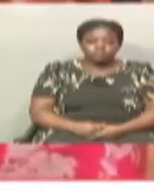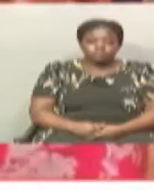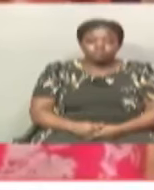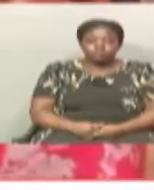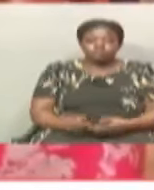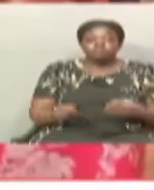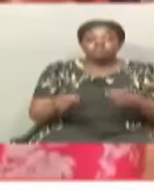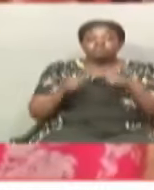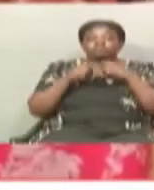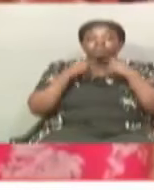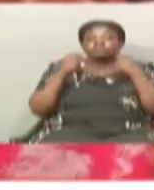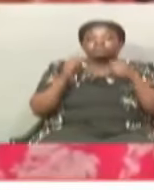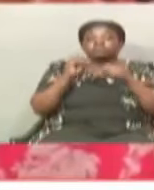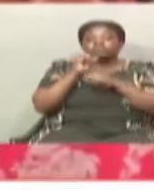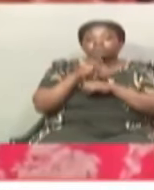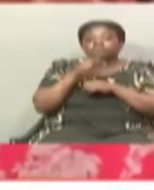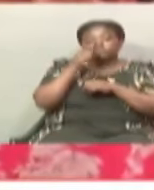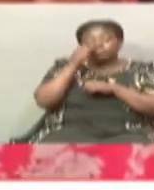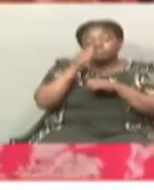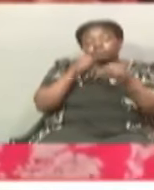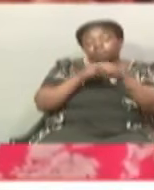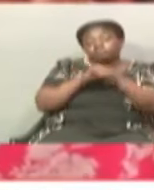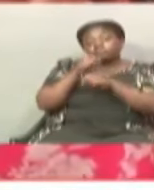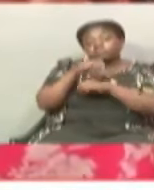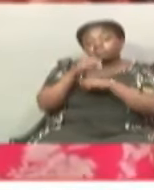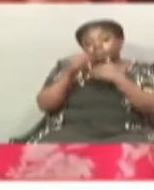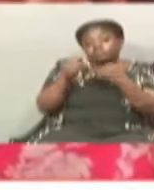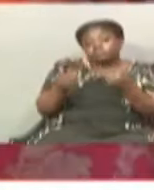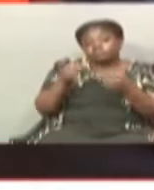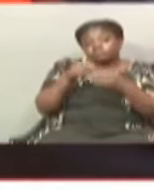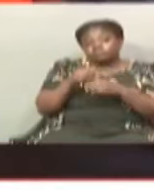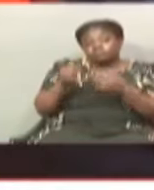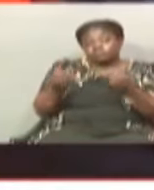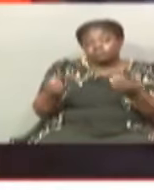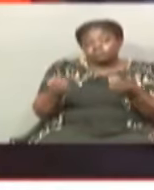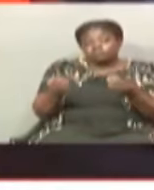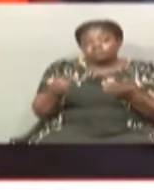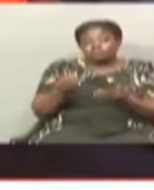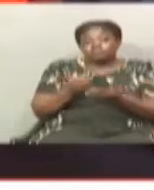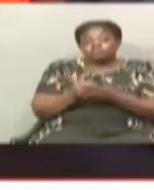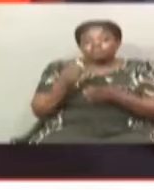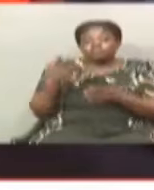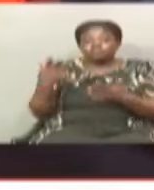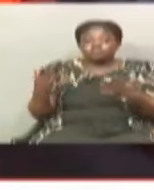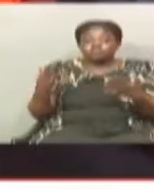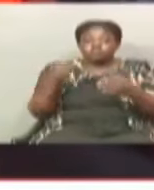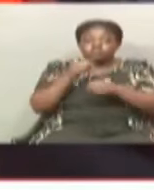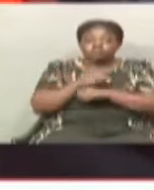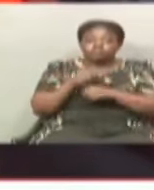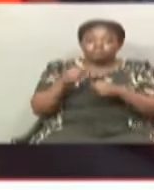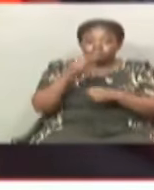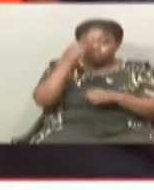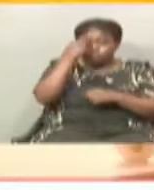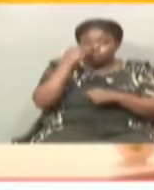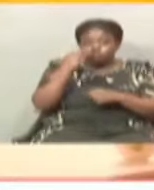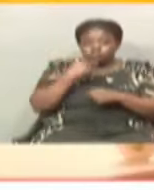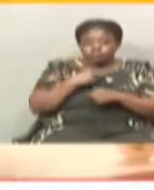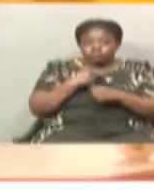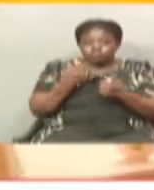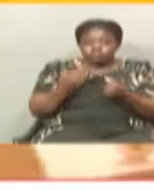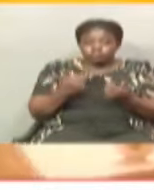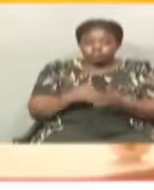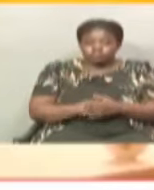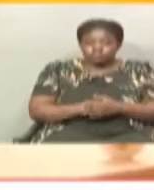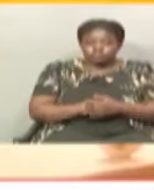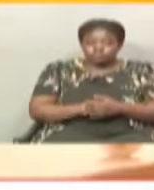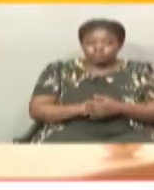Father Kibi akuutidde abazadde okuwererennya abaana naddala amasomero ag'ebbi ate nga galimu eddiini kuba egalira omusingi ogwa nnamaddala. Oli